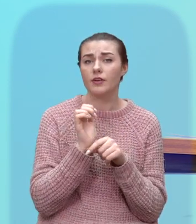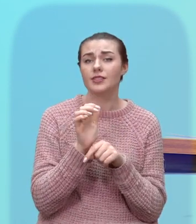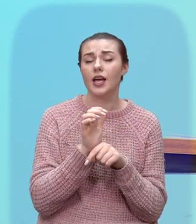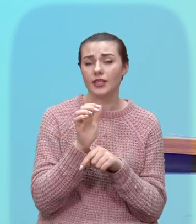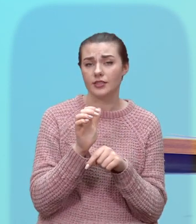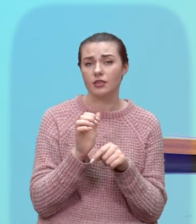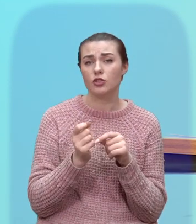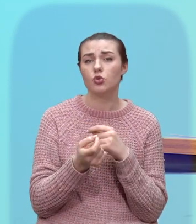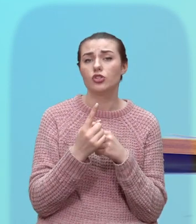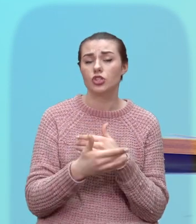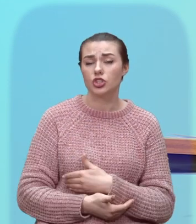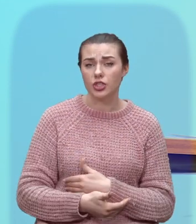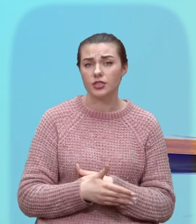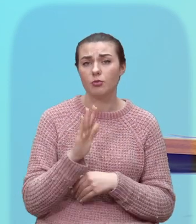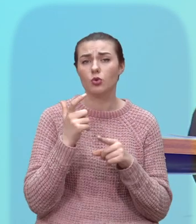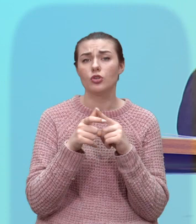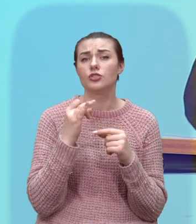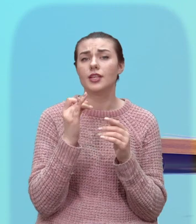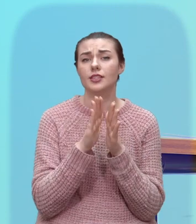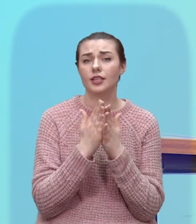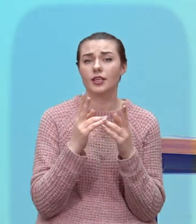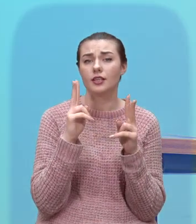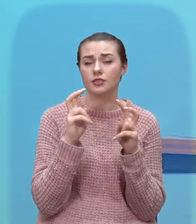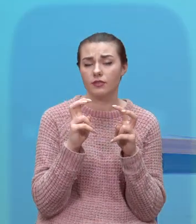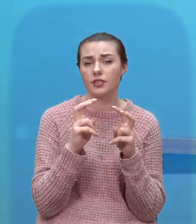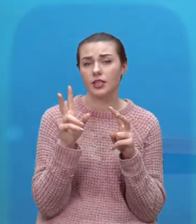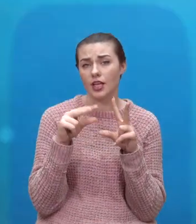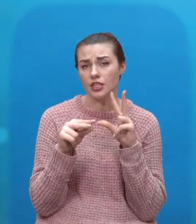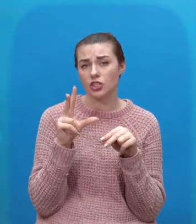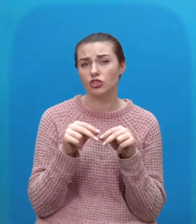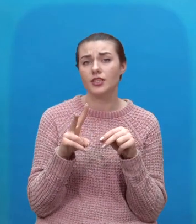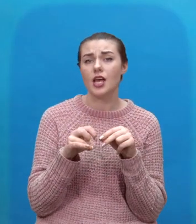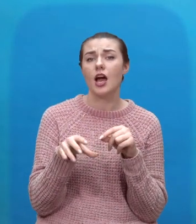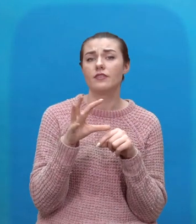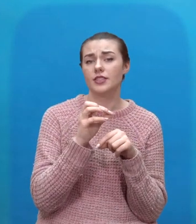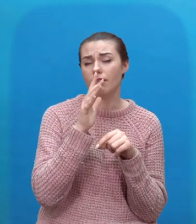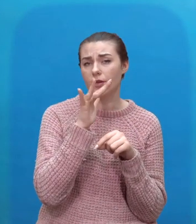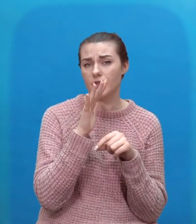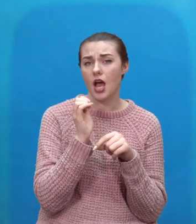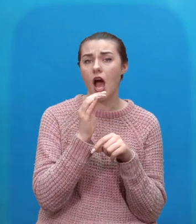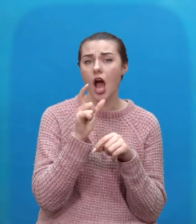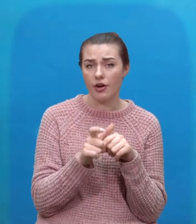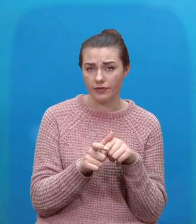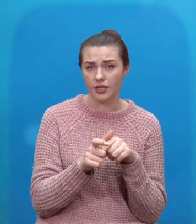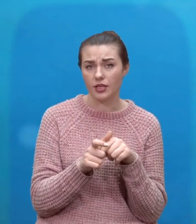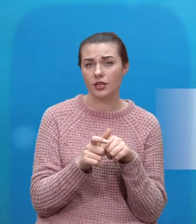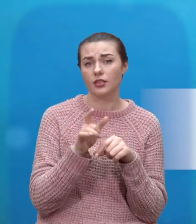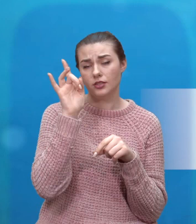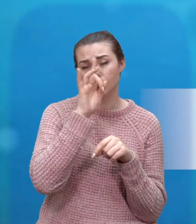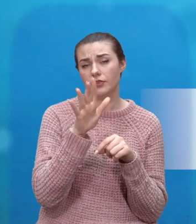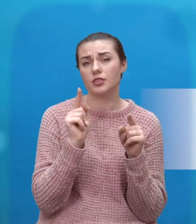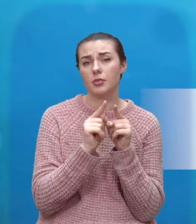в издательстве источник жизни выйдет очень интересная книга под названием надежда на все времена автором которой является